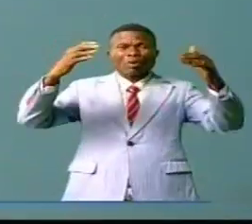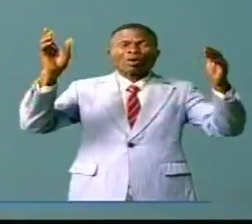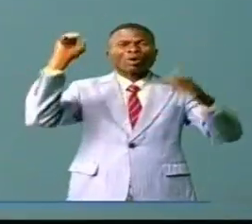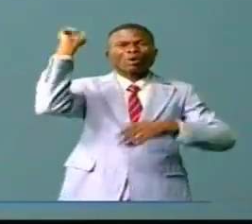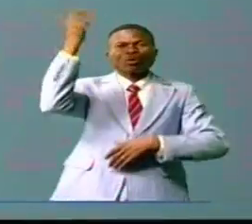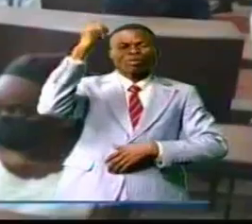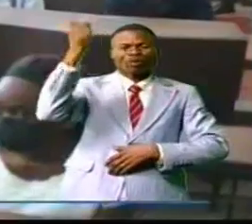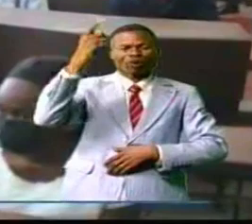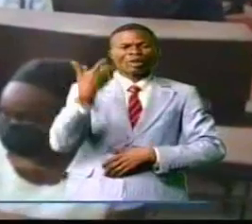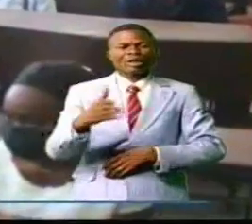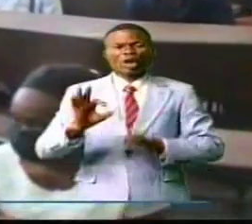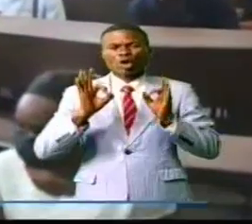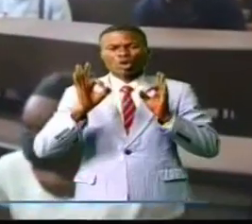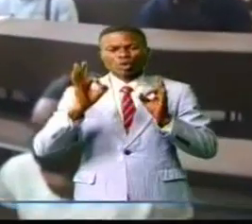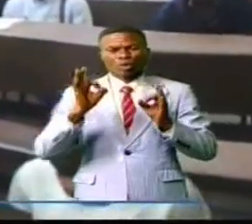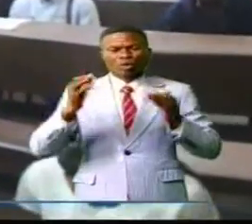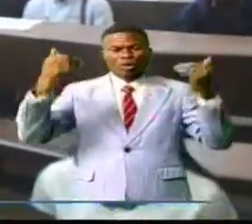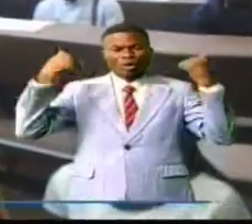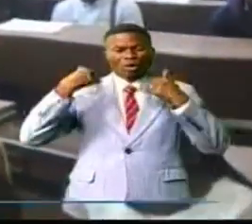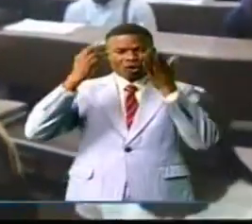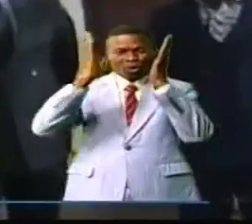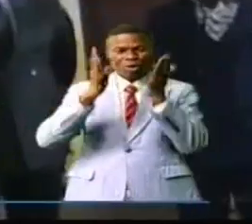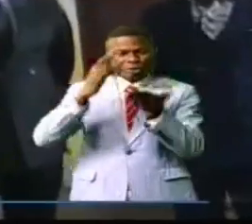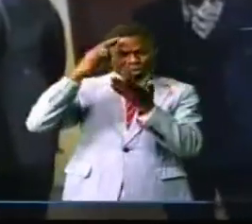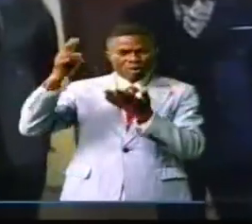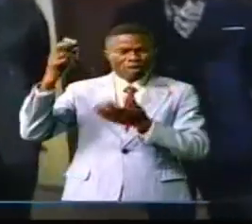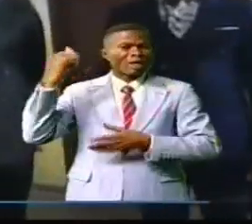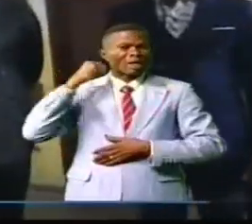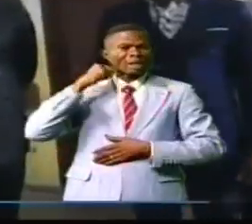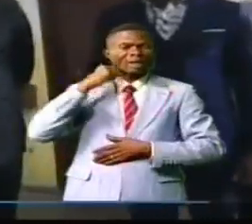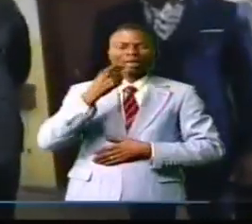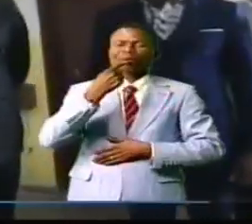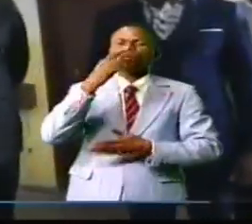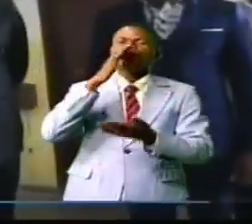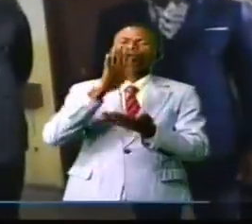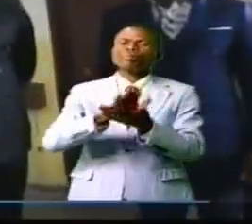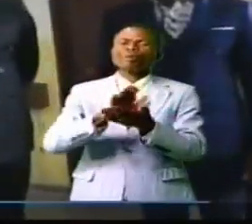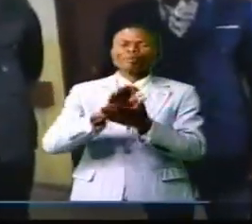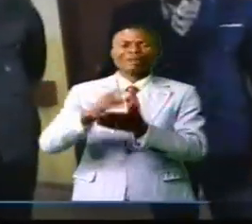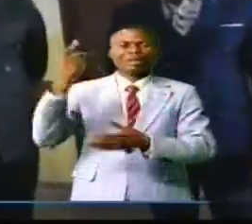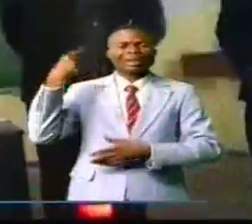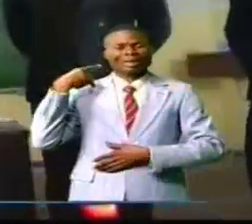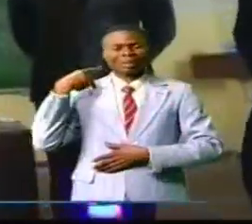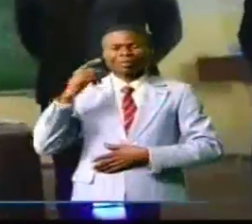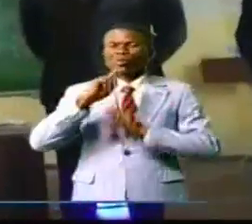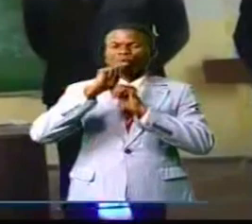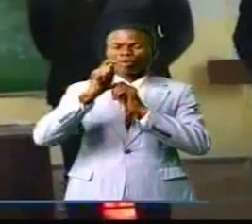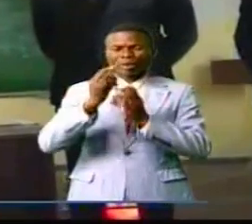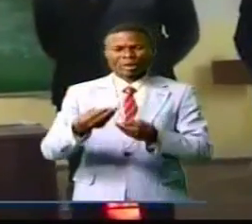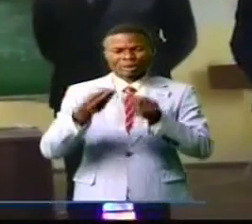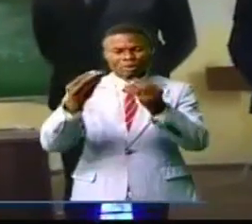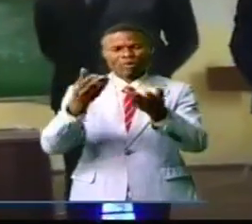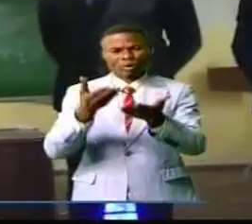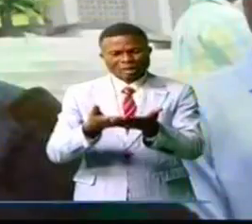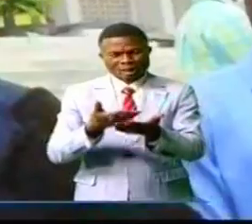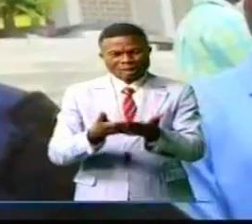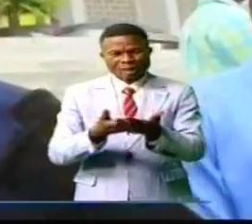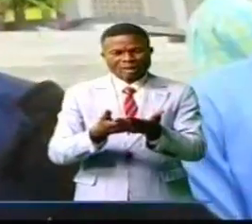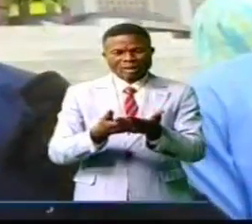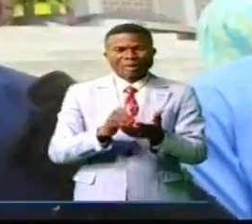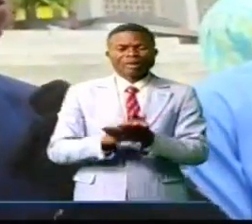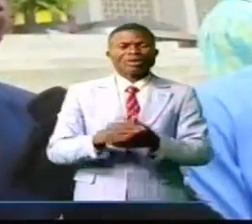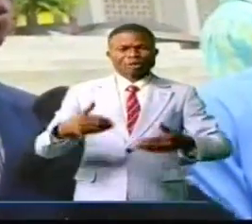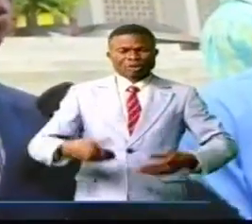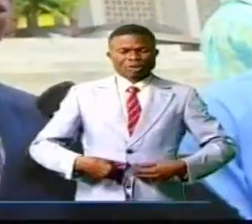d'autres réalisations, les autorités étudiantes de la faculté de médecine remercient le député Ogi Kalonji pour sa générosité. Un